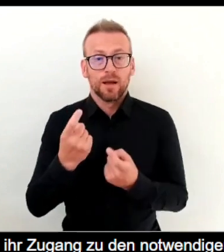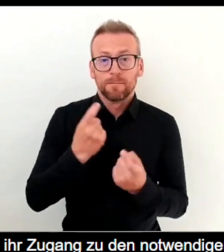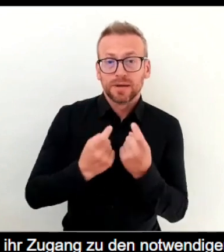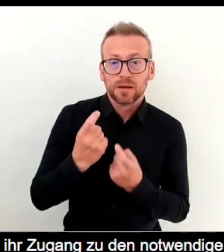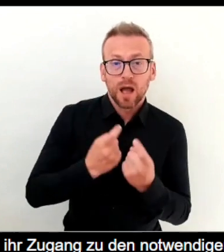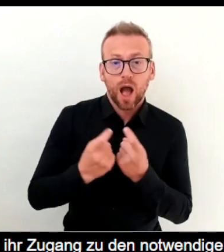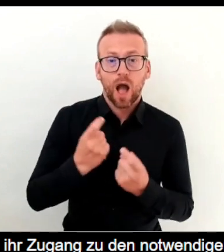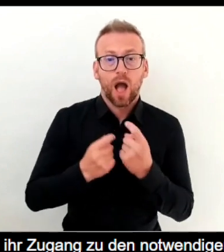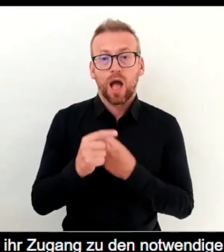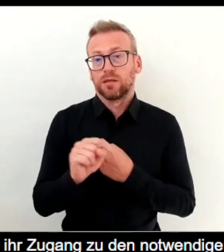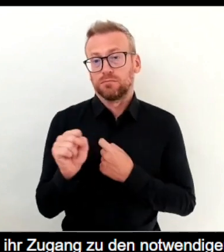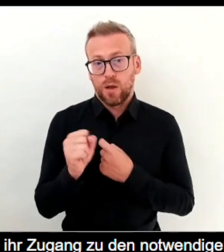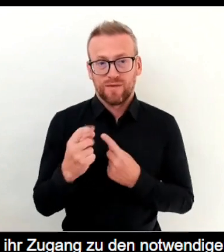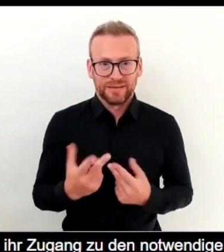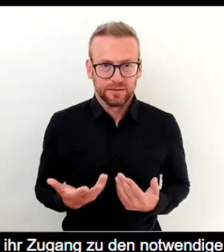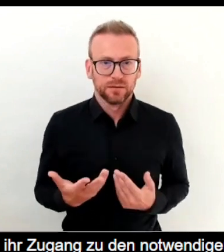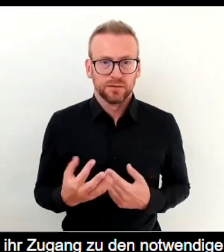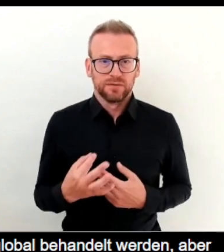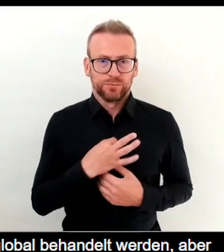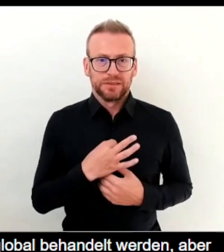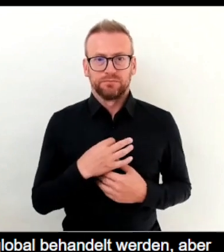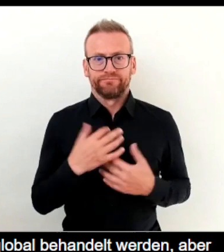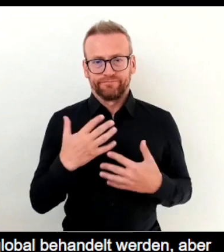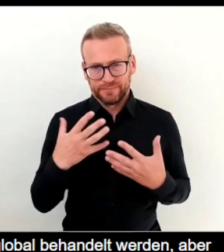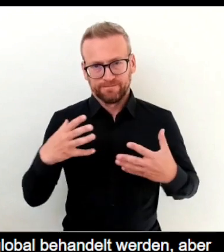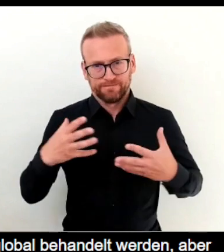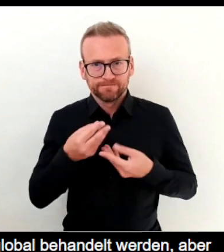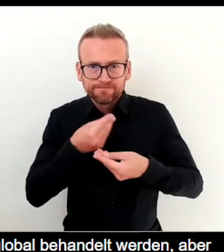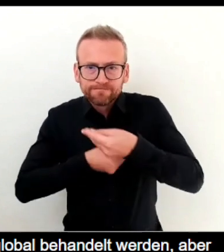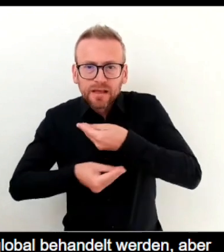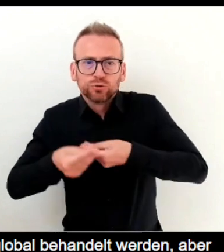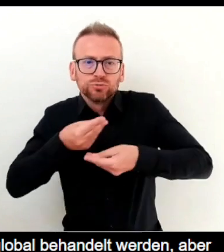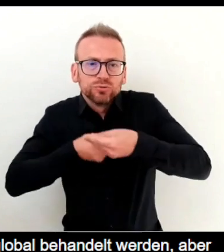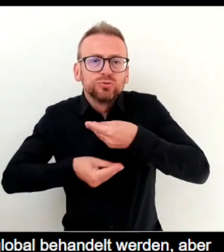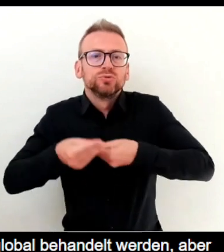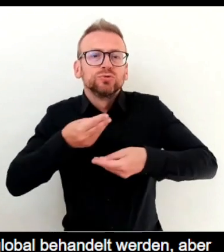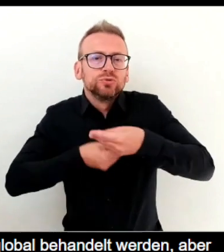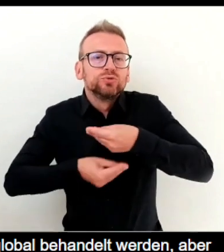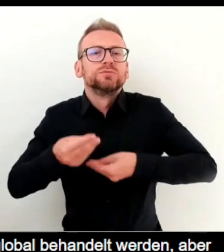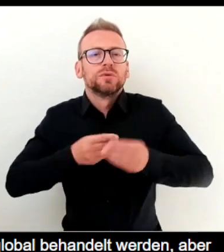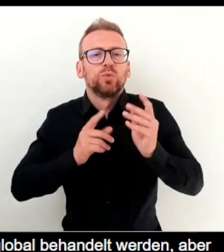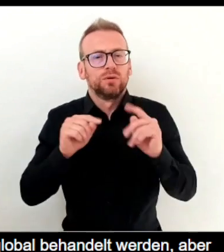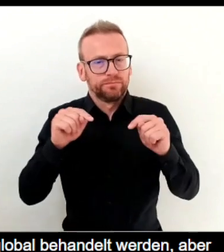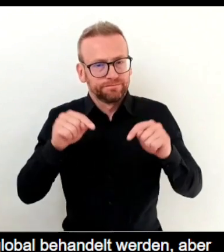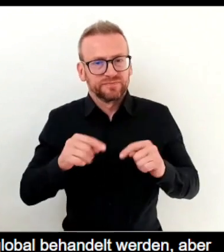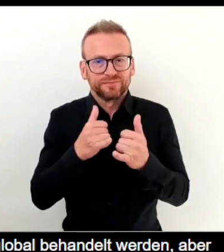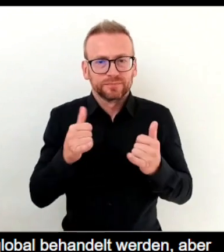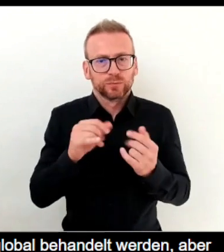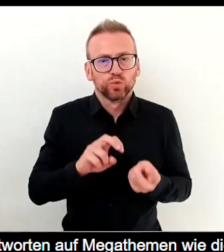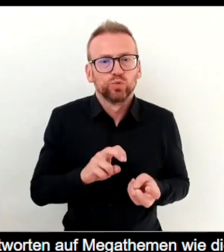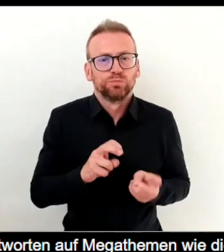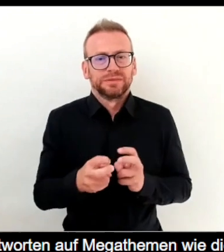Aber das Umgekehrte gilt natürlich auch, dass die Europäische Union nur stark ist, wenn ihre Regionen auch stark sind.